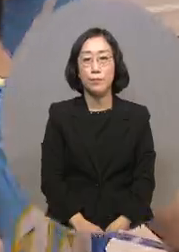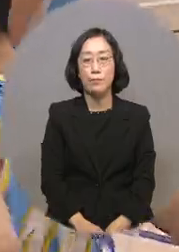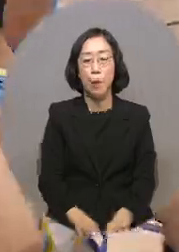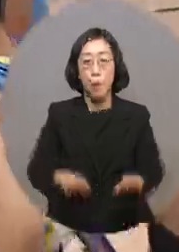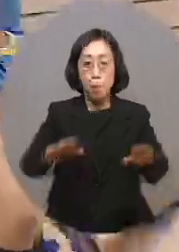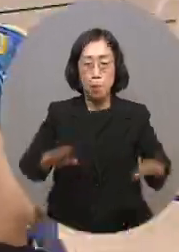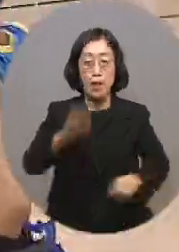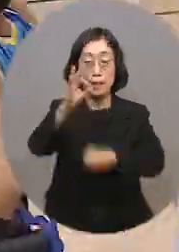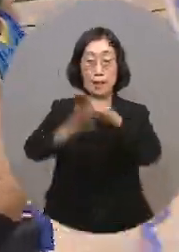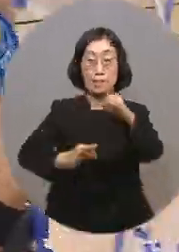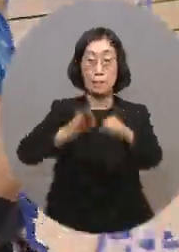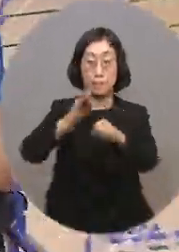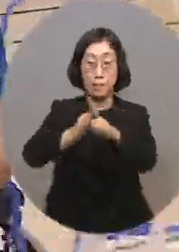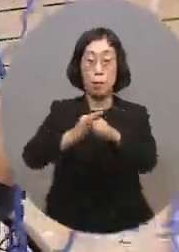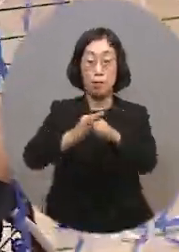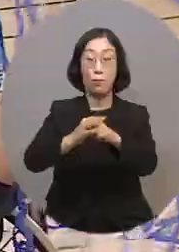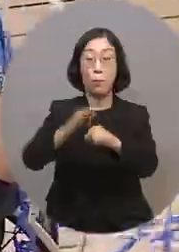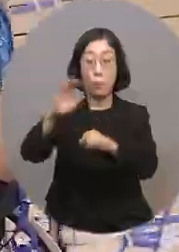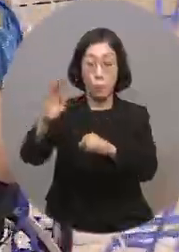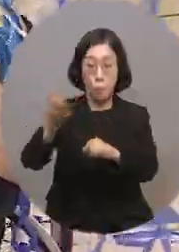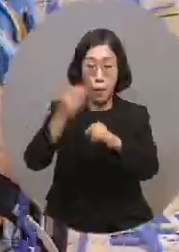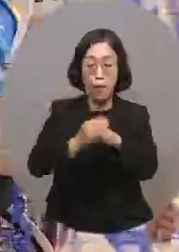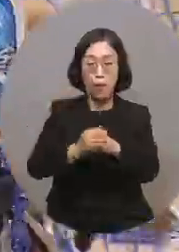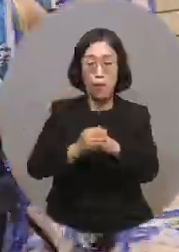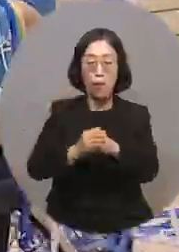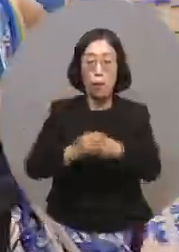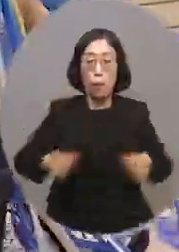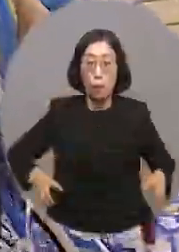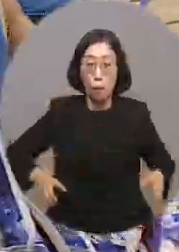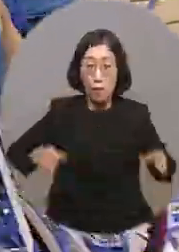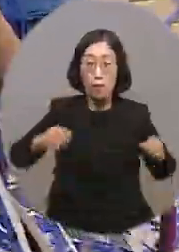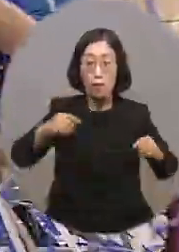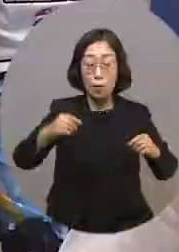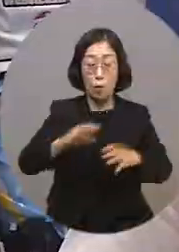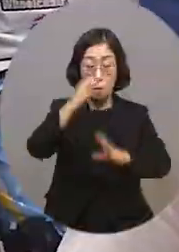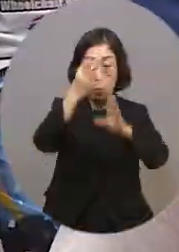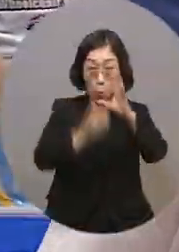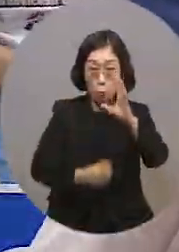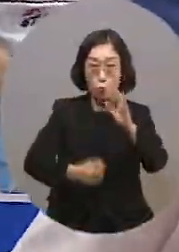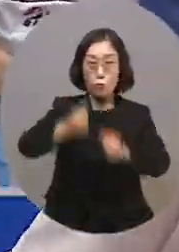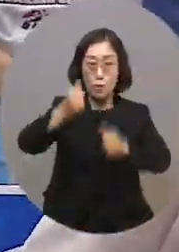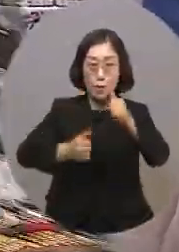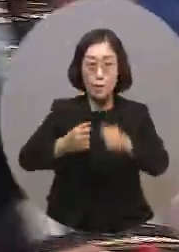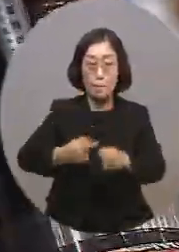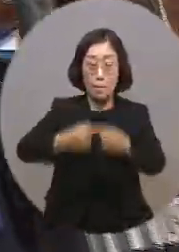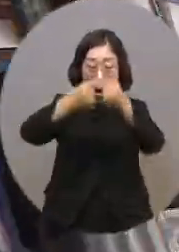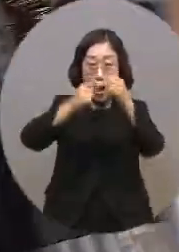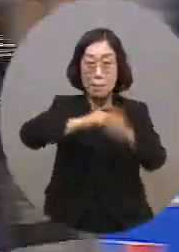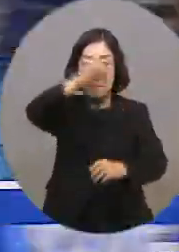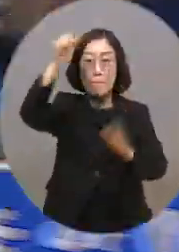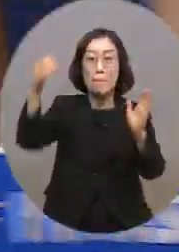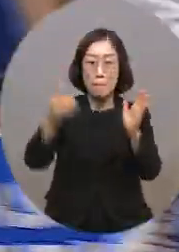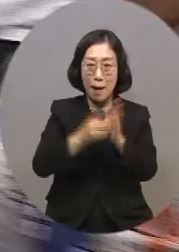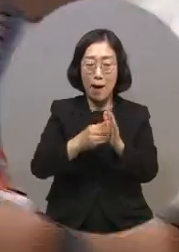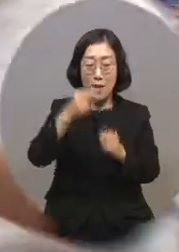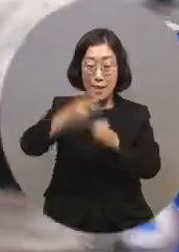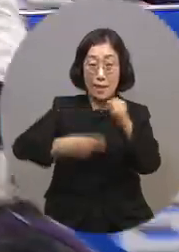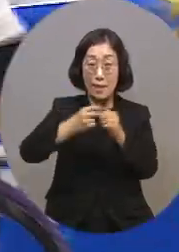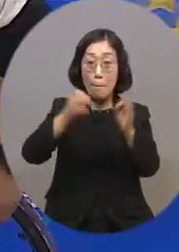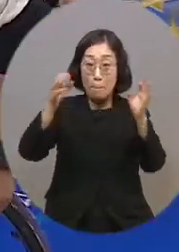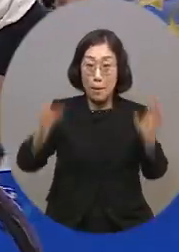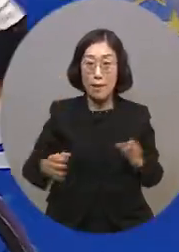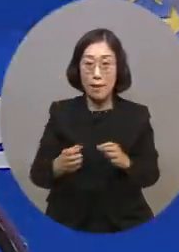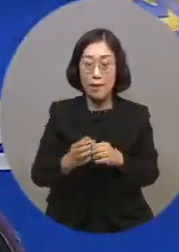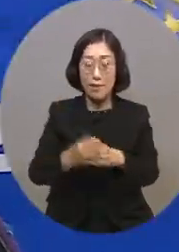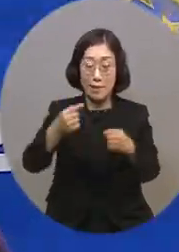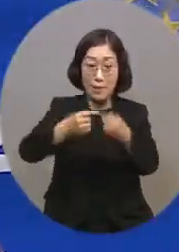올해로 10주년을 맞은 KWBL 휠체어 농구리그의 우승자가 결정됐습니다. 2년 만에 다시 챔피언